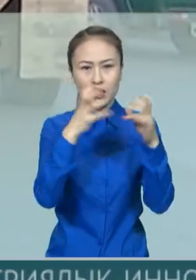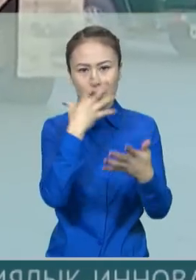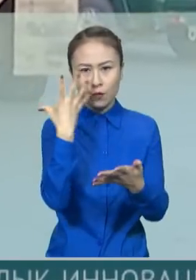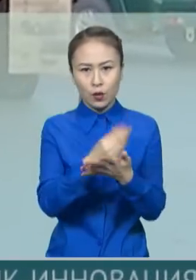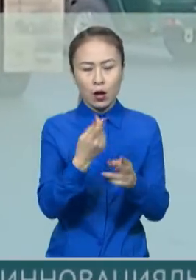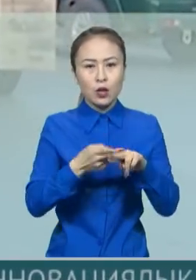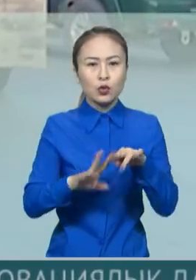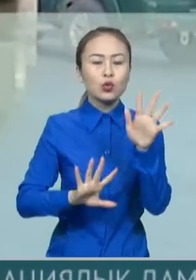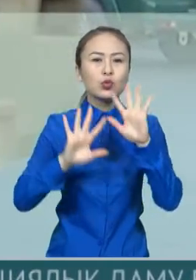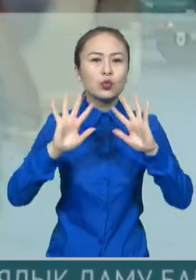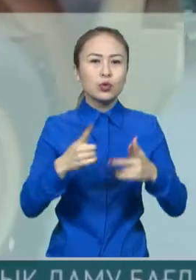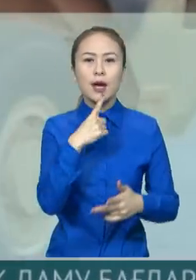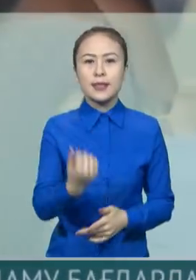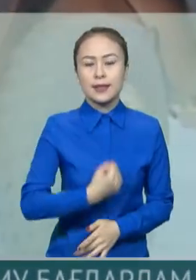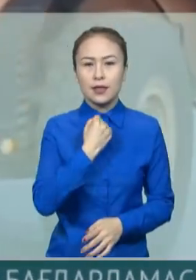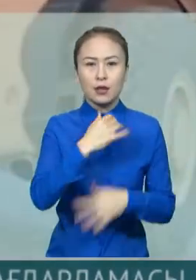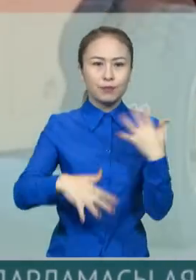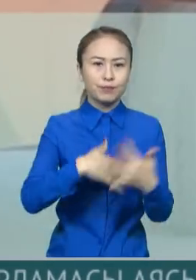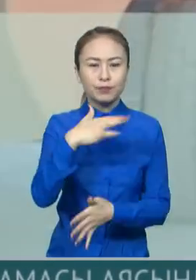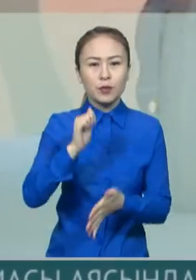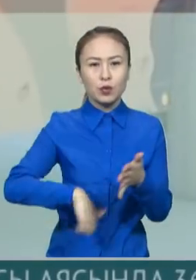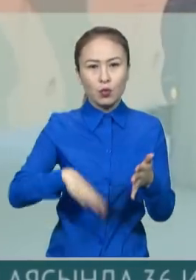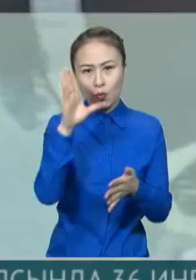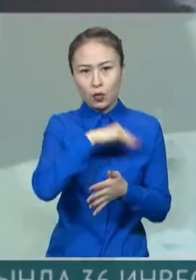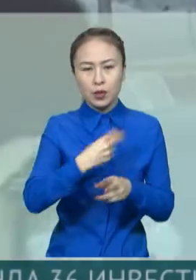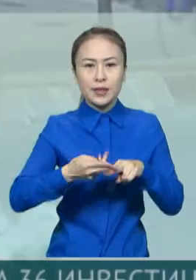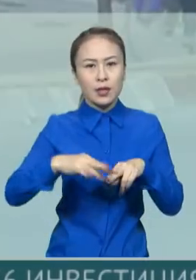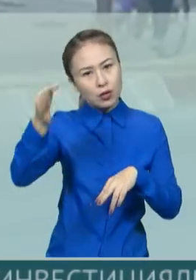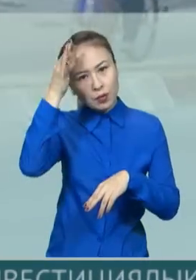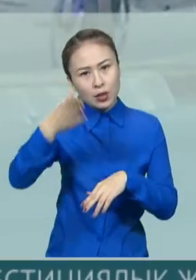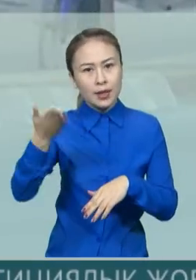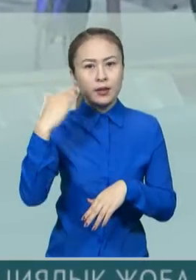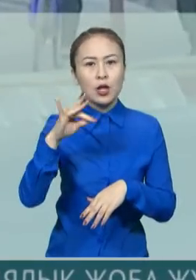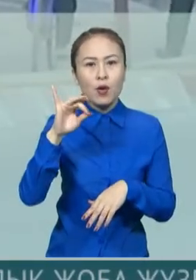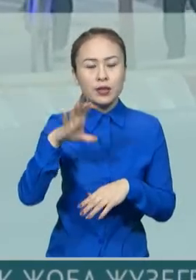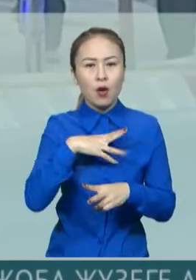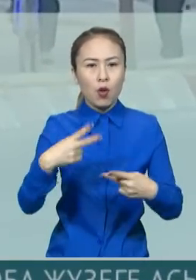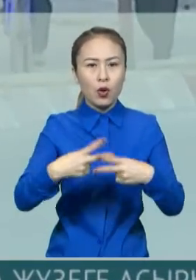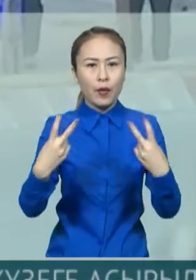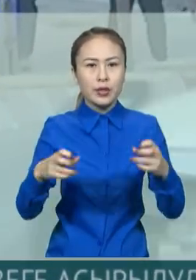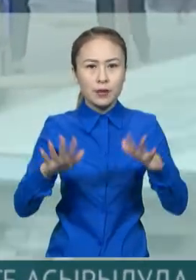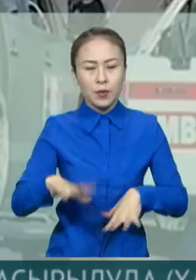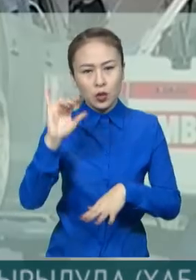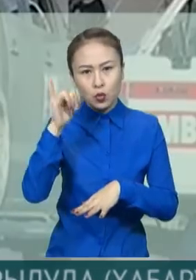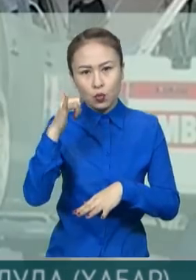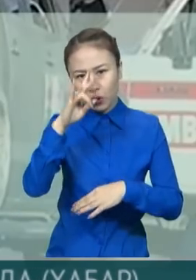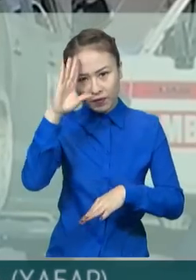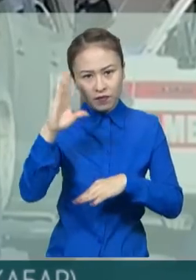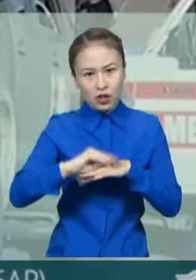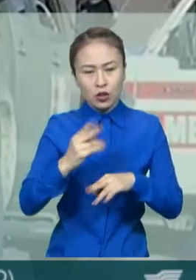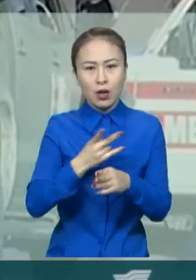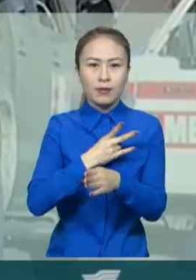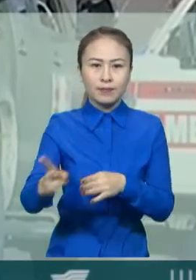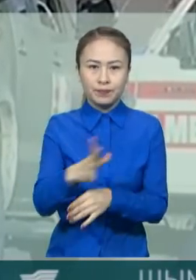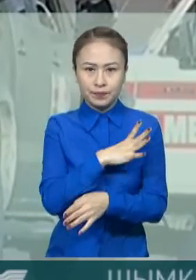өз кезегінде бұл қарулы шабуыл әскери қылмыс болуы мүмкін деп отыр. Естеріңізге сала кетейін, террористер қонақ үйге сенбінің кешінде шабуыл